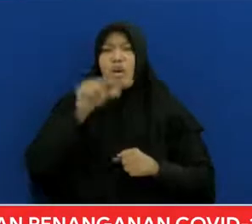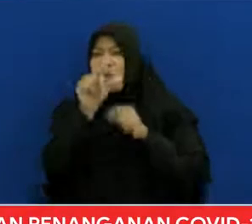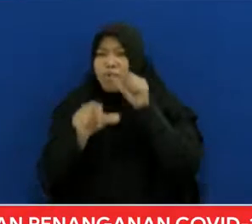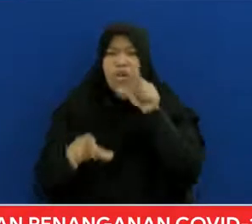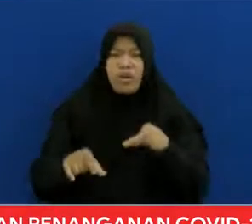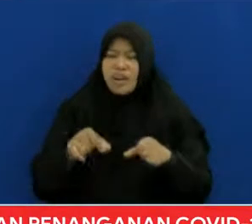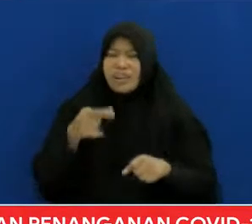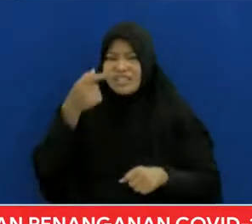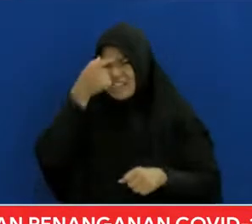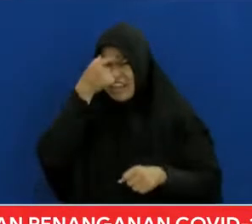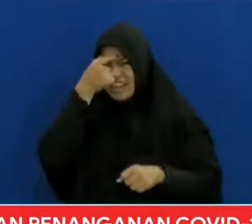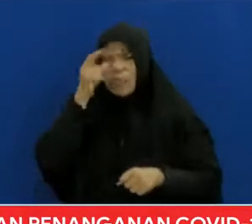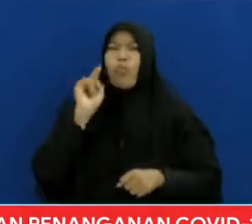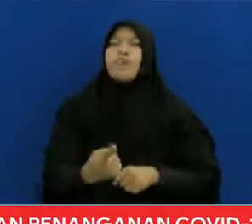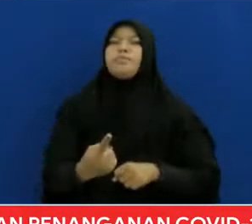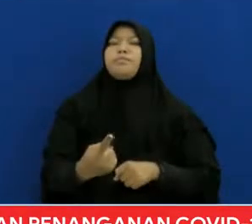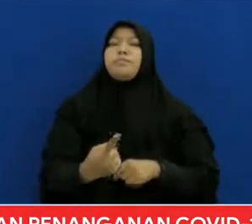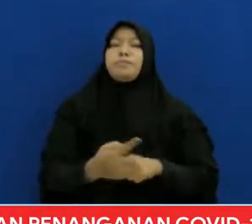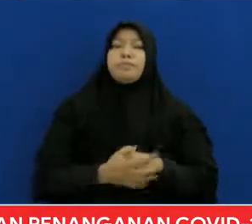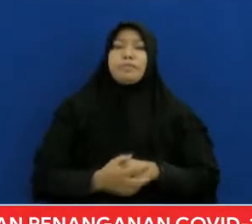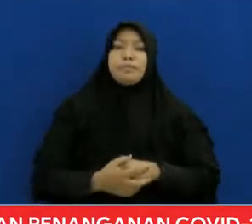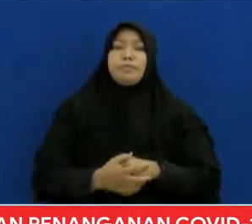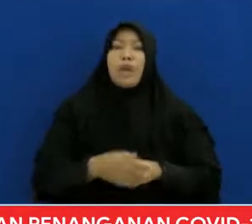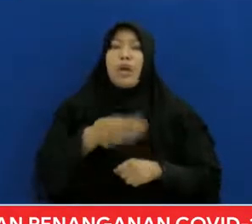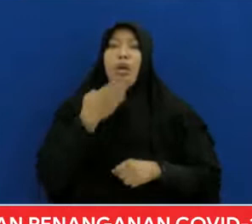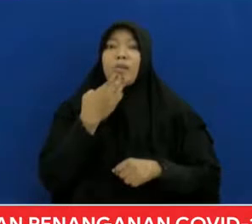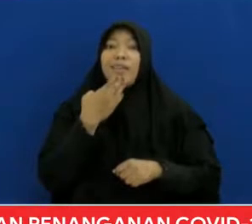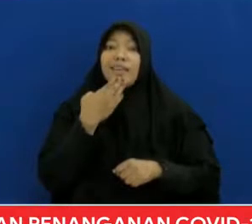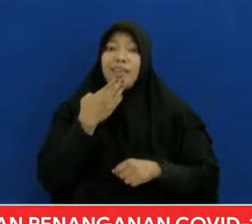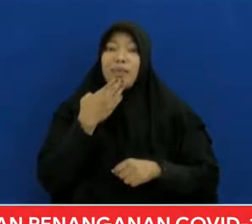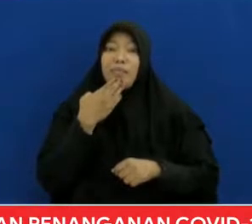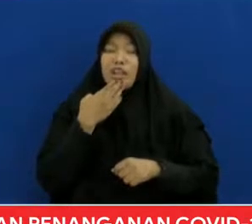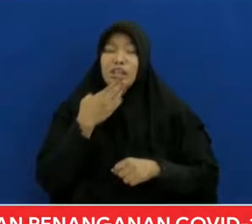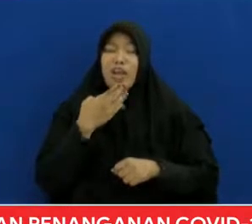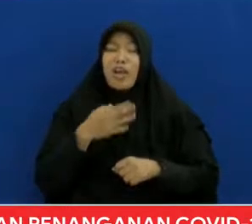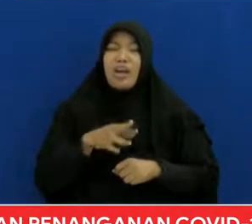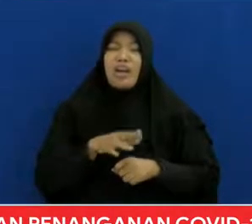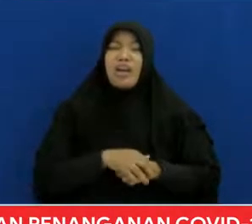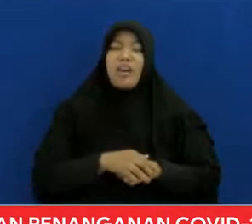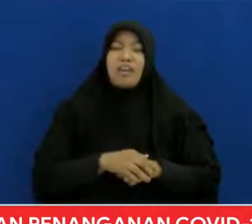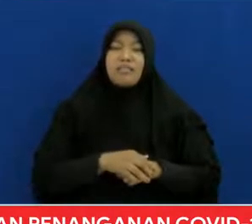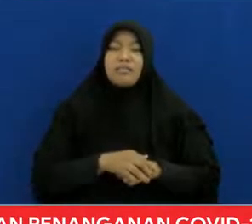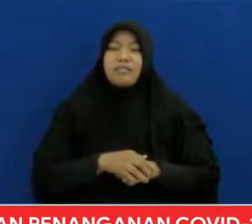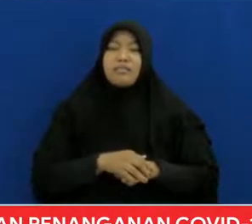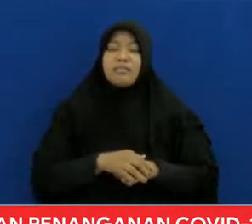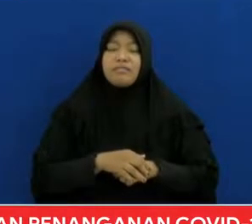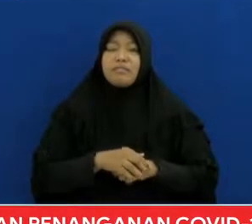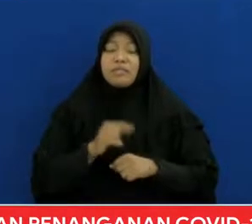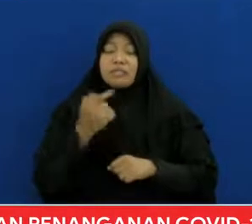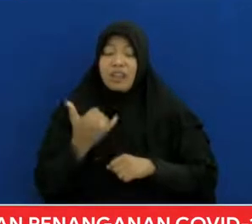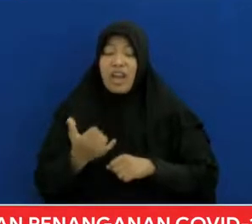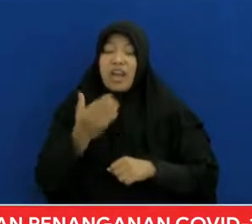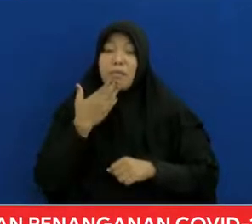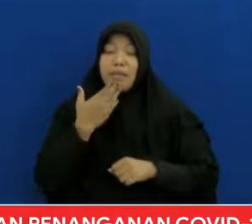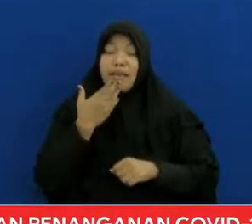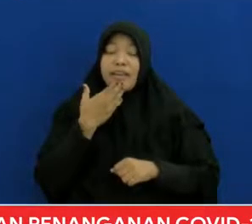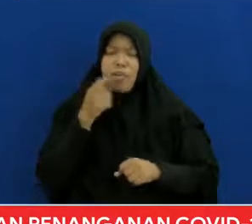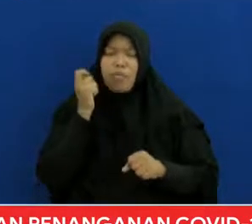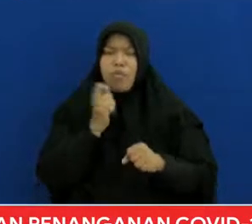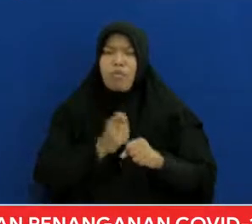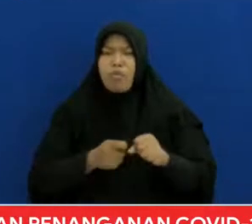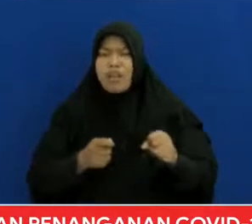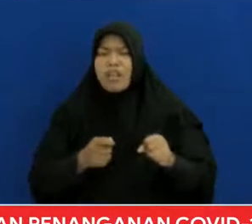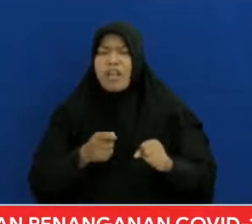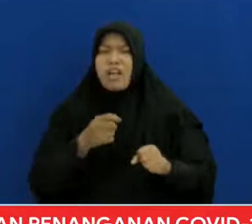melakukan upaya tersebut. Bila kebiasaan baik ini kita lakukan pada masa wabah corona ini, maka